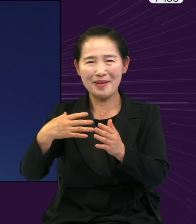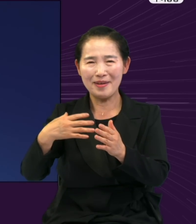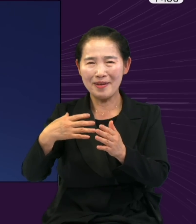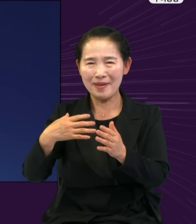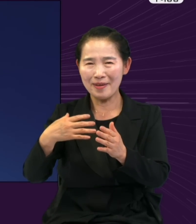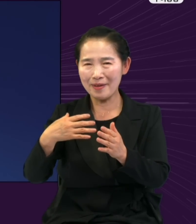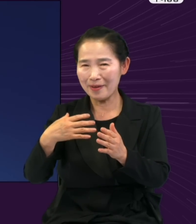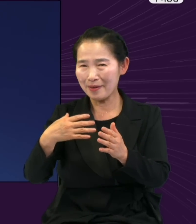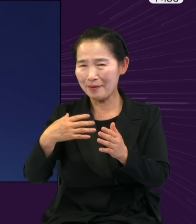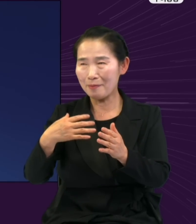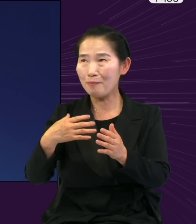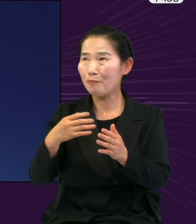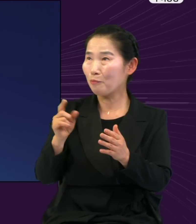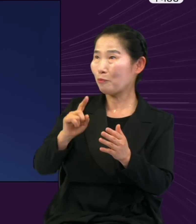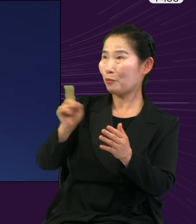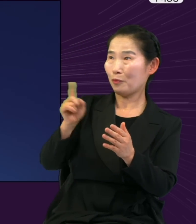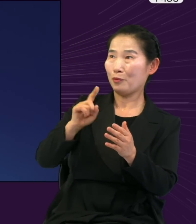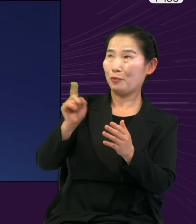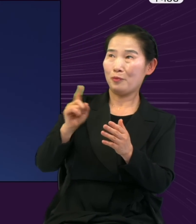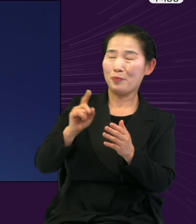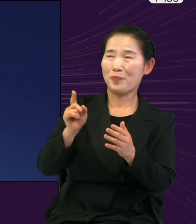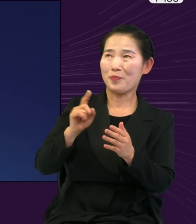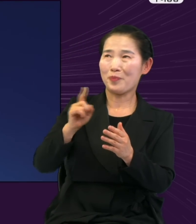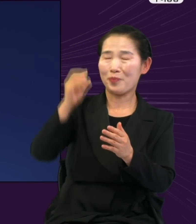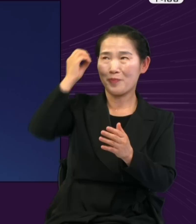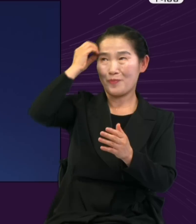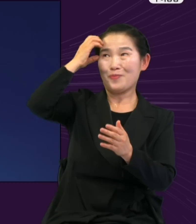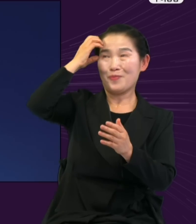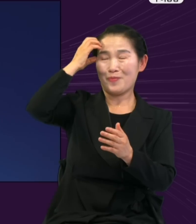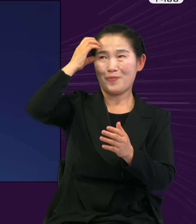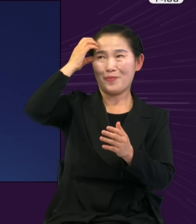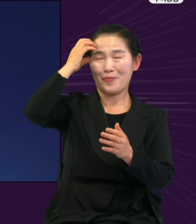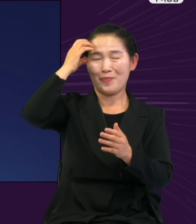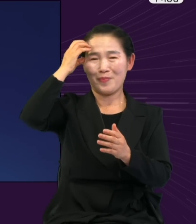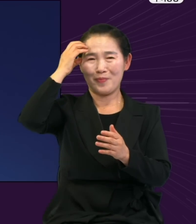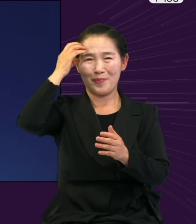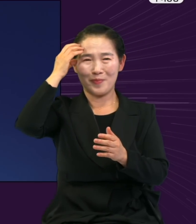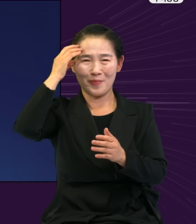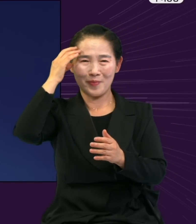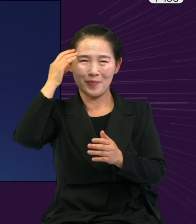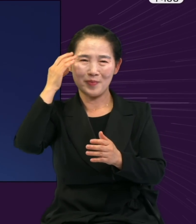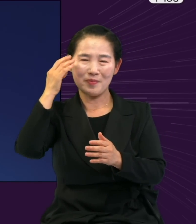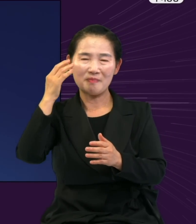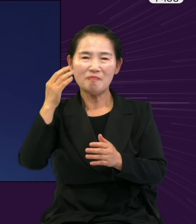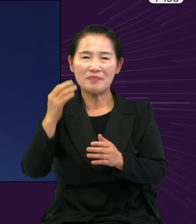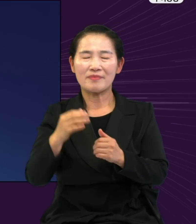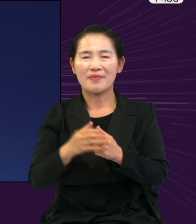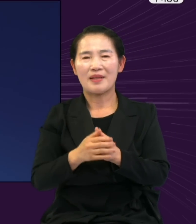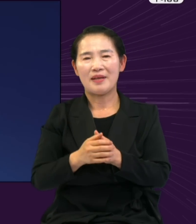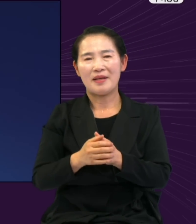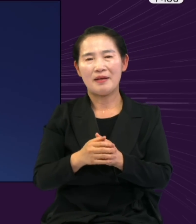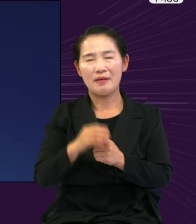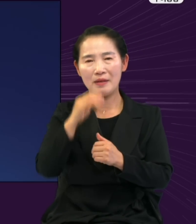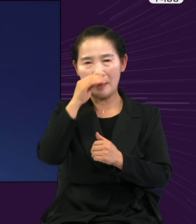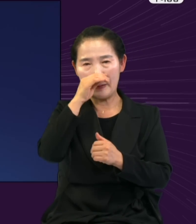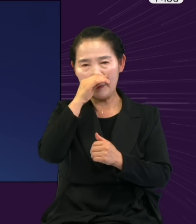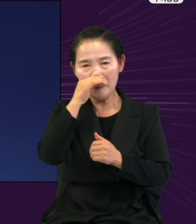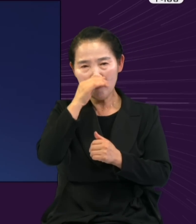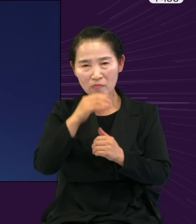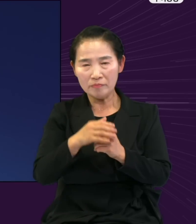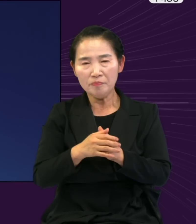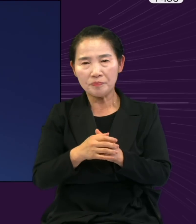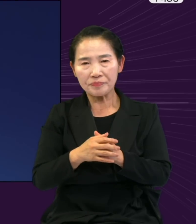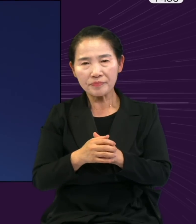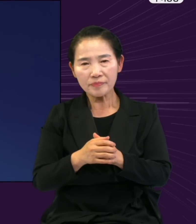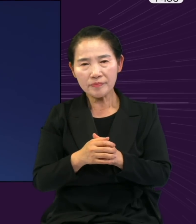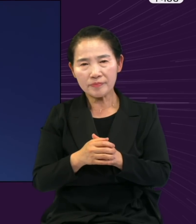하나님 뭐가 미안하세요? 정말 볼품없고 부족한, 너무나 초라한 죽을 수밖에 없는 나를